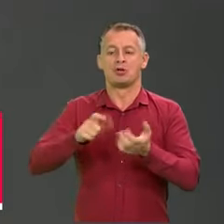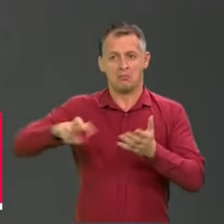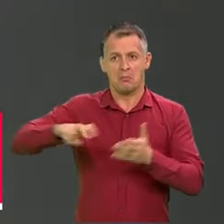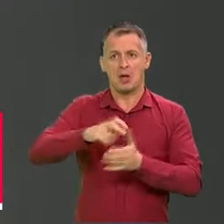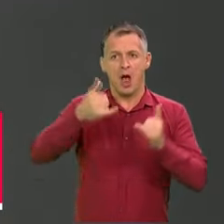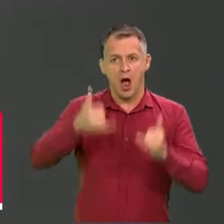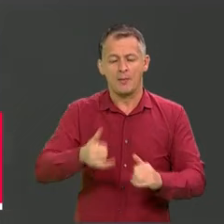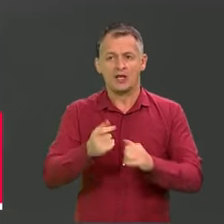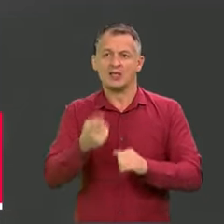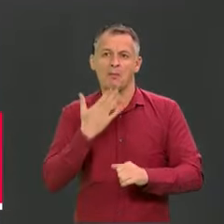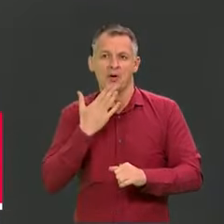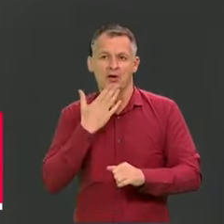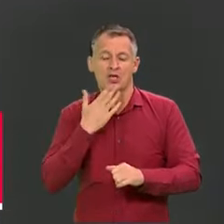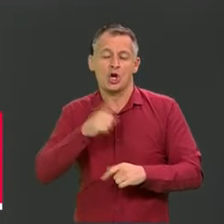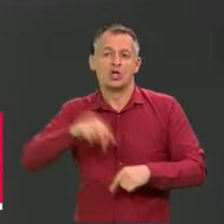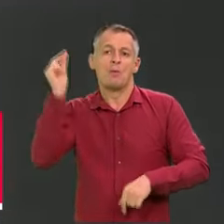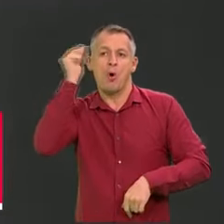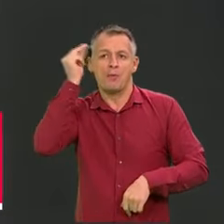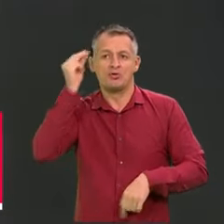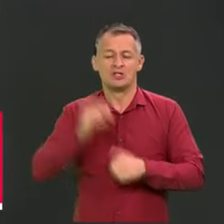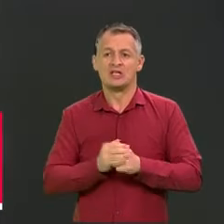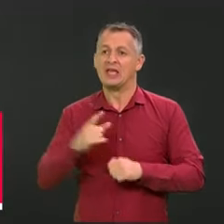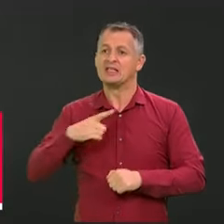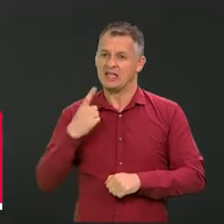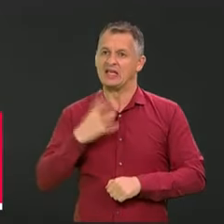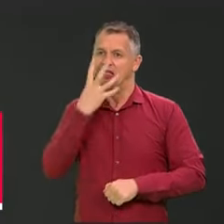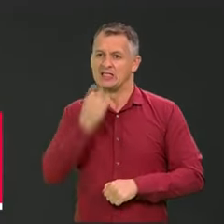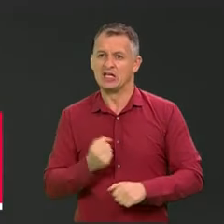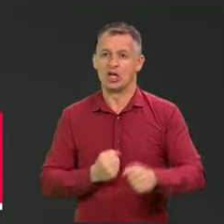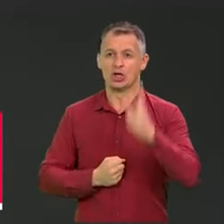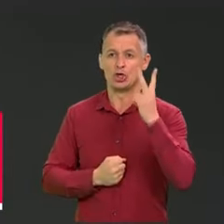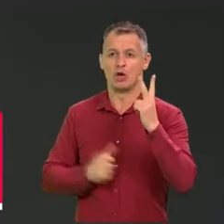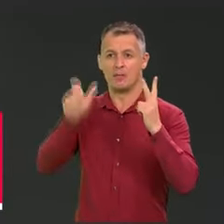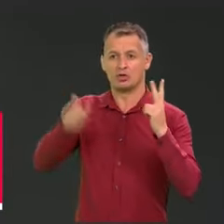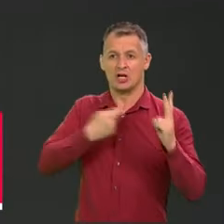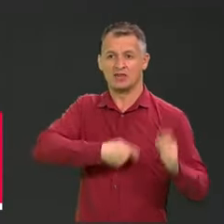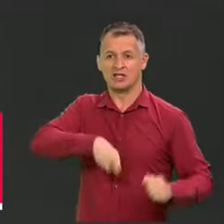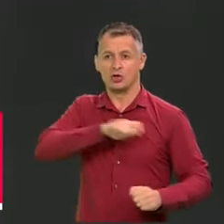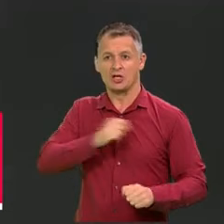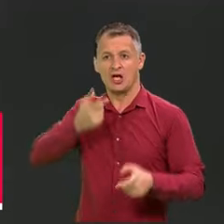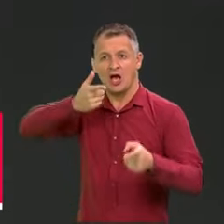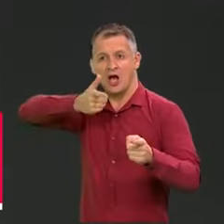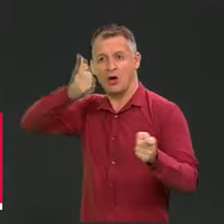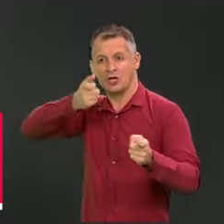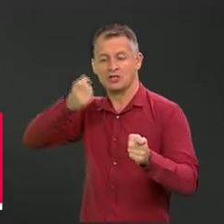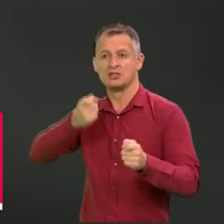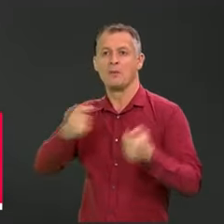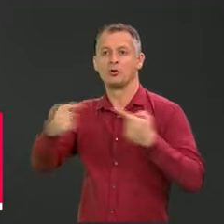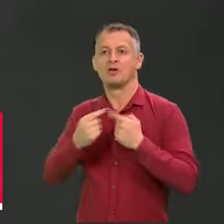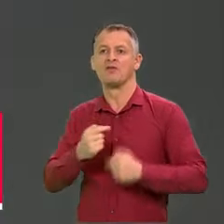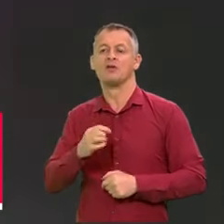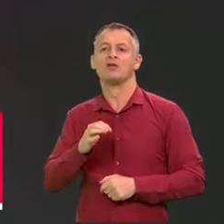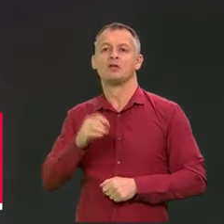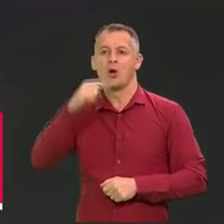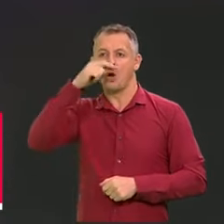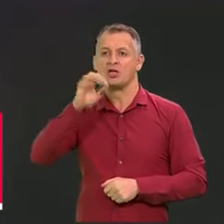noi suntem deja destul de obișnuiți. Trist este faptul că doi teroriști au tras cu arme în Tel Aviv, Iafo și